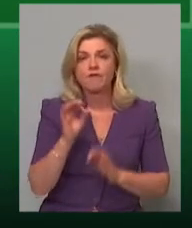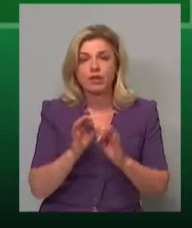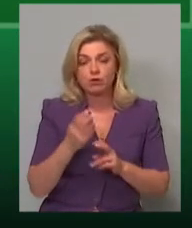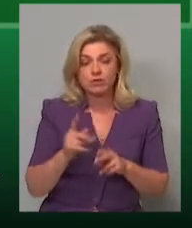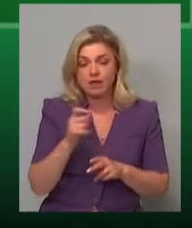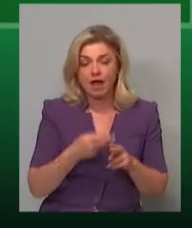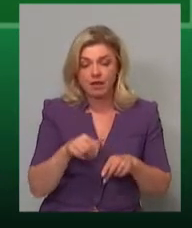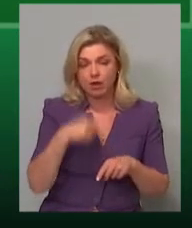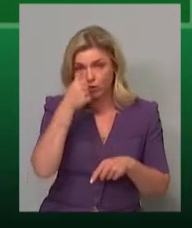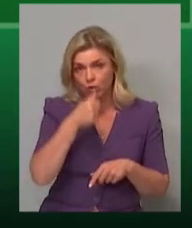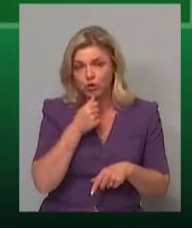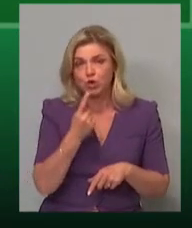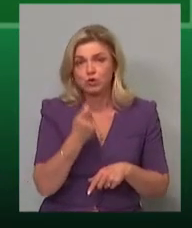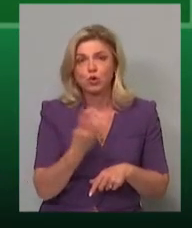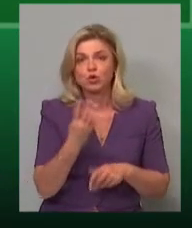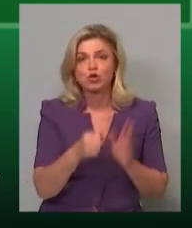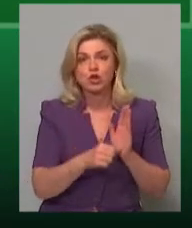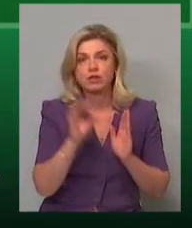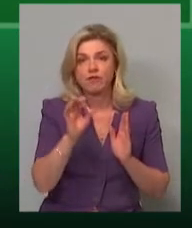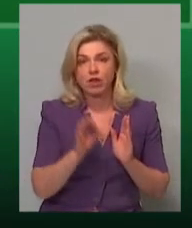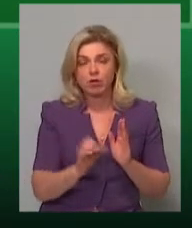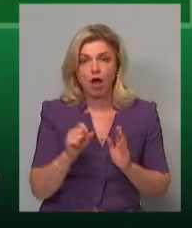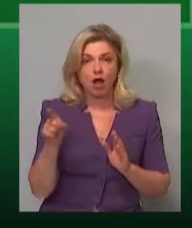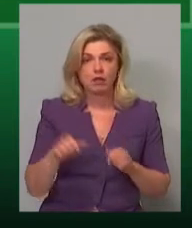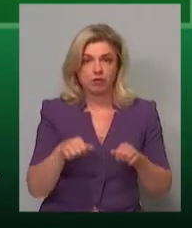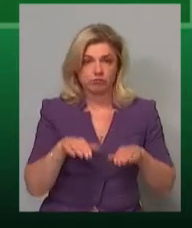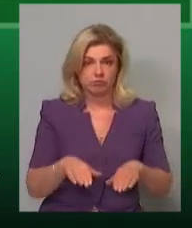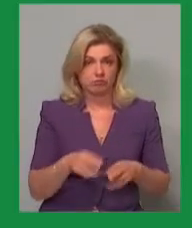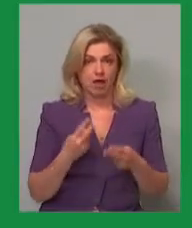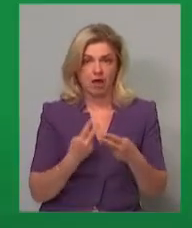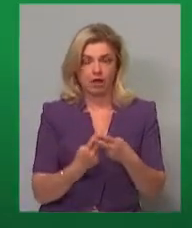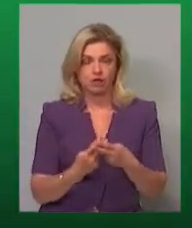рік 146%, а вони винесли арешт.